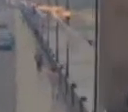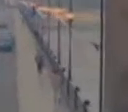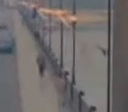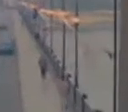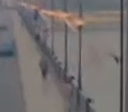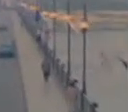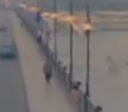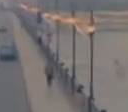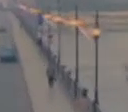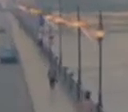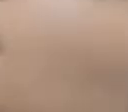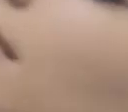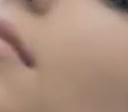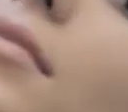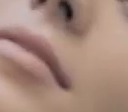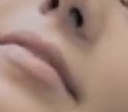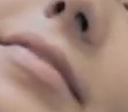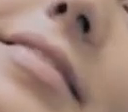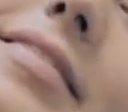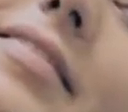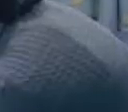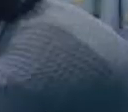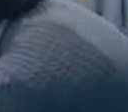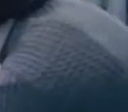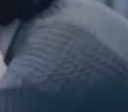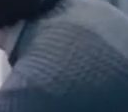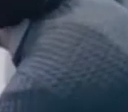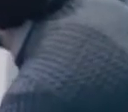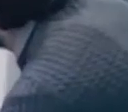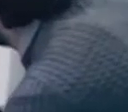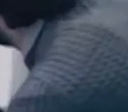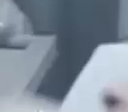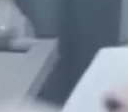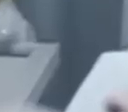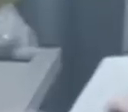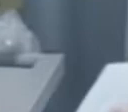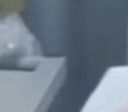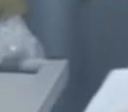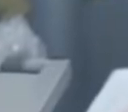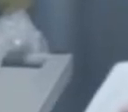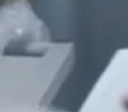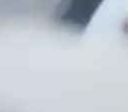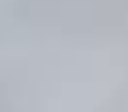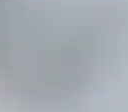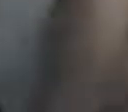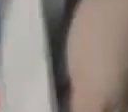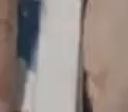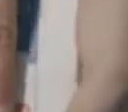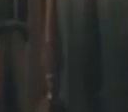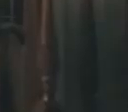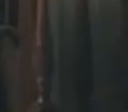بداية غير كل بداية. هنا بيتولد نور جديد لطفل لسه ما اتولدش.